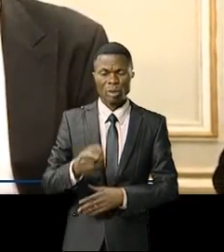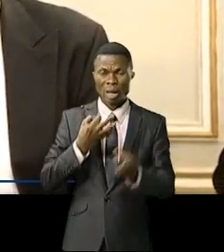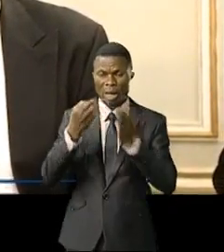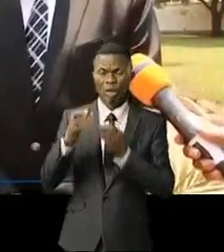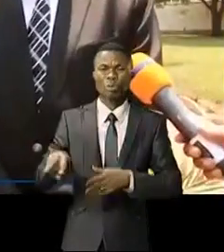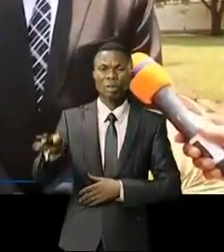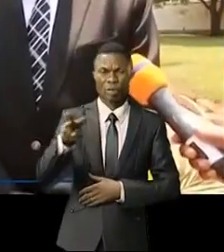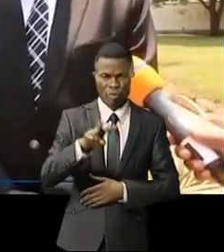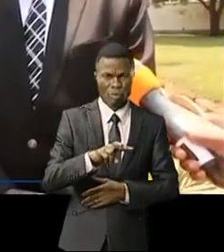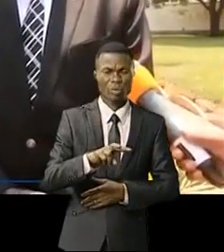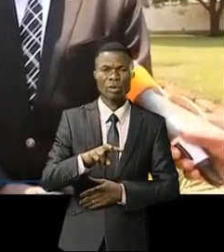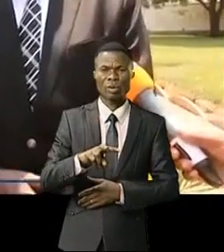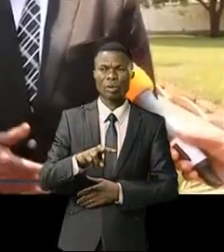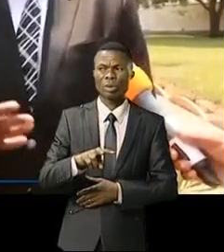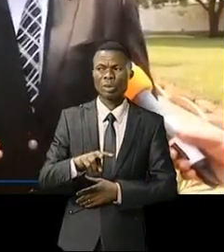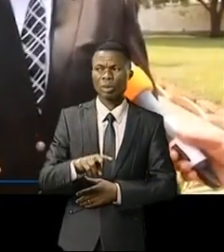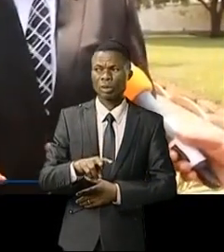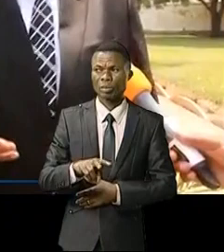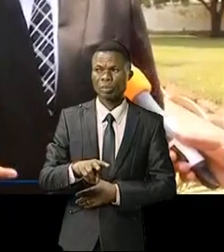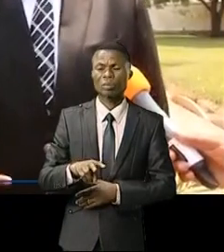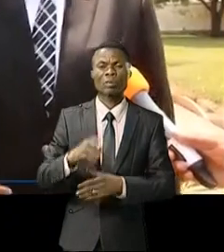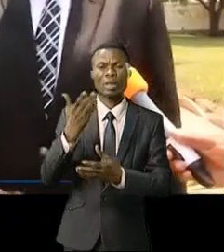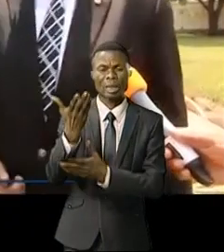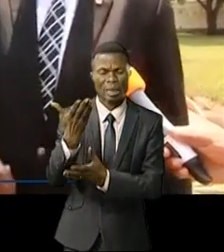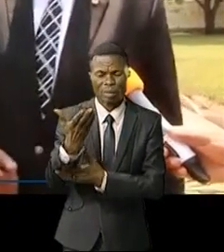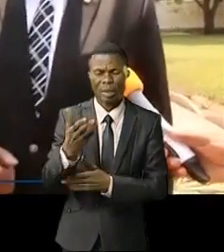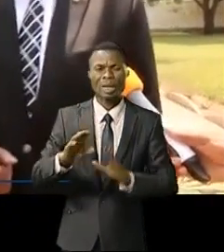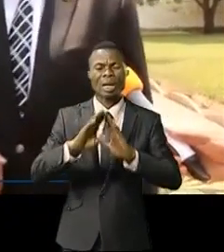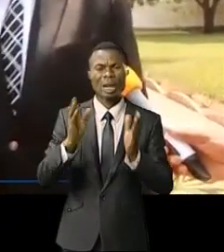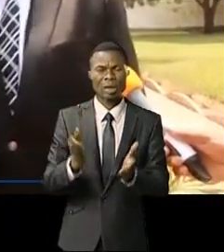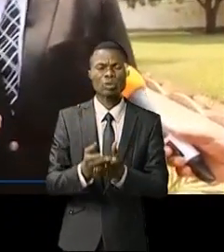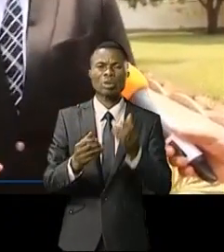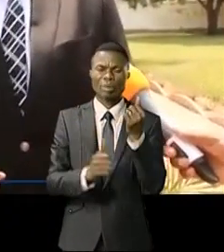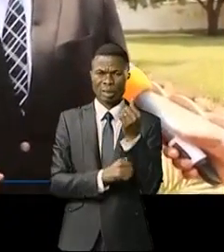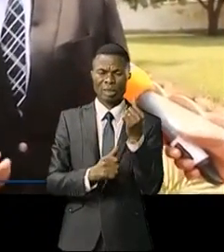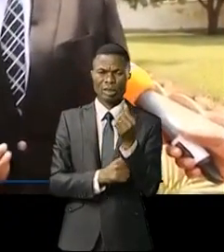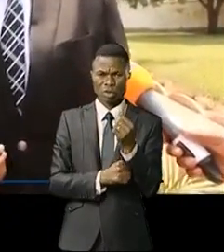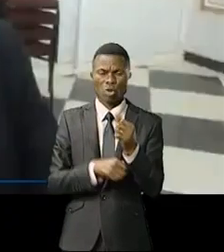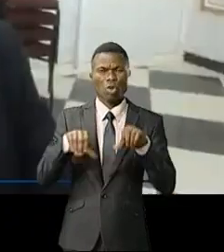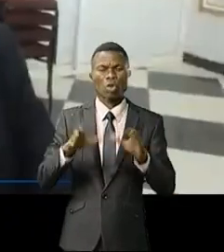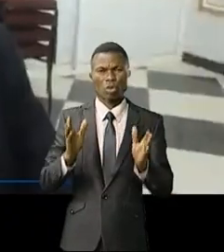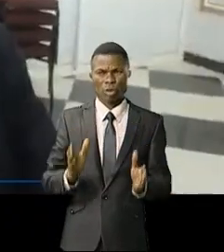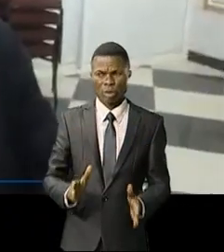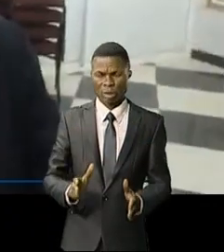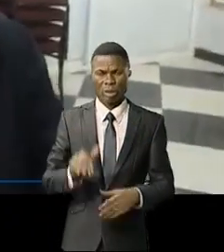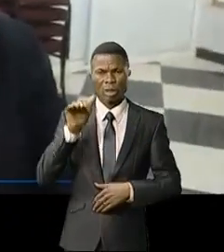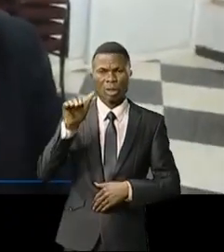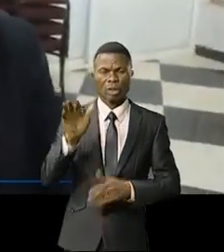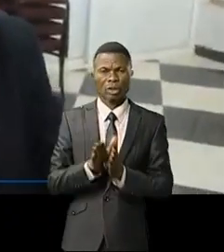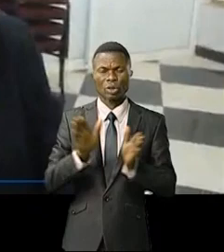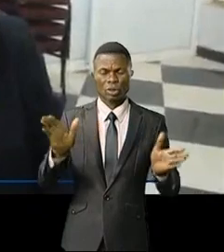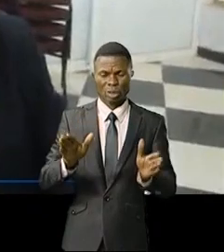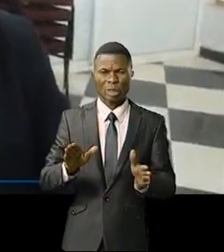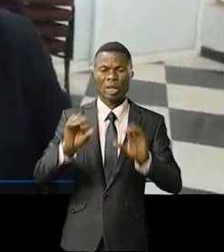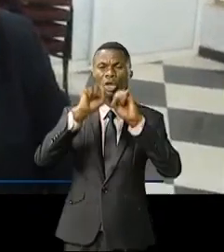occasion pour lancer un appel à nos compatriotes. Le directeur général de la